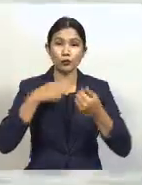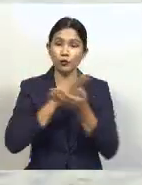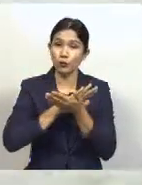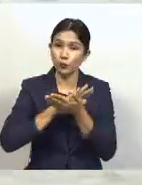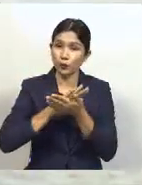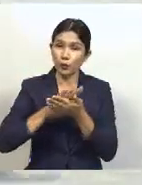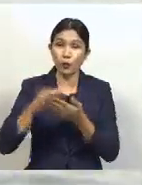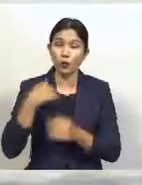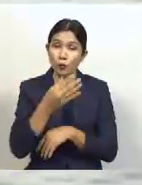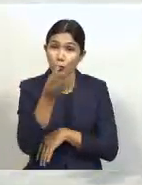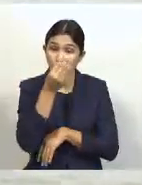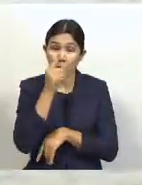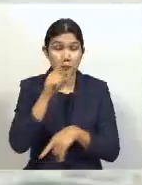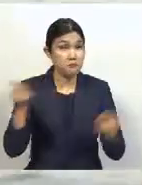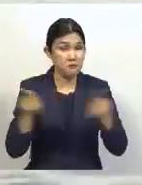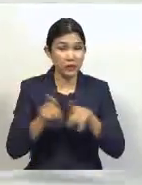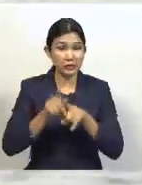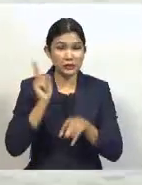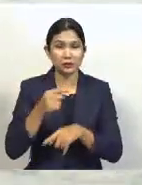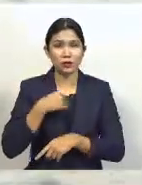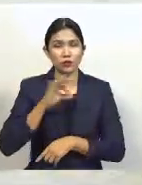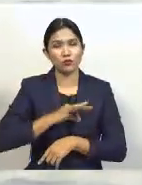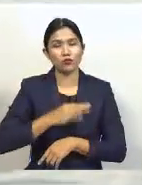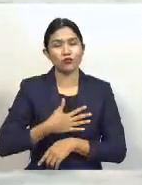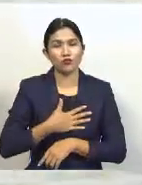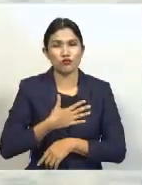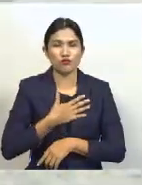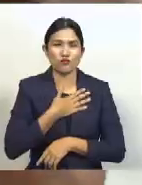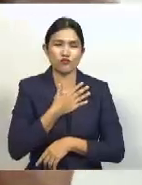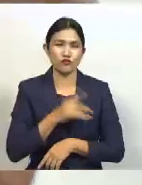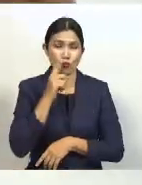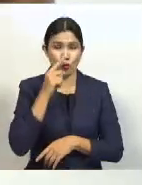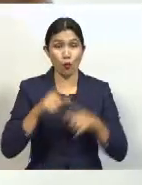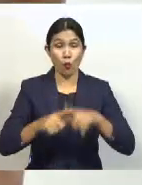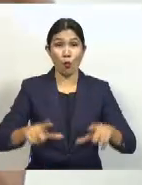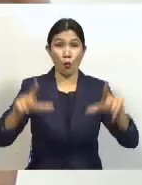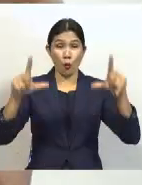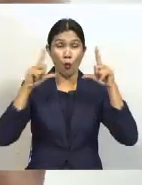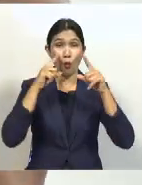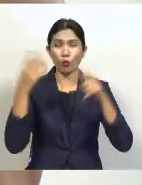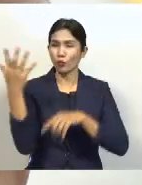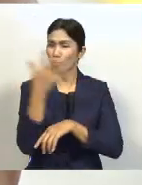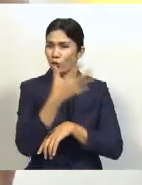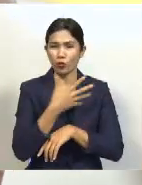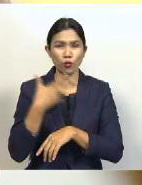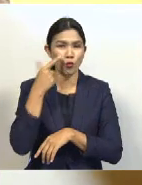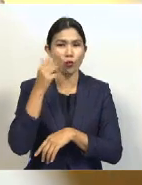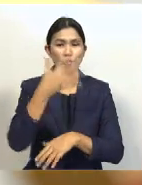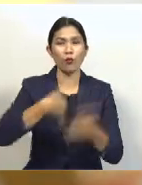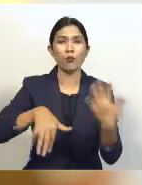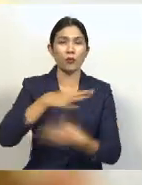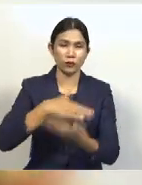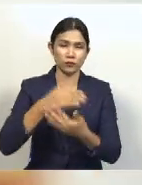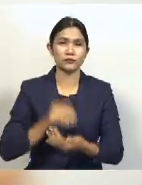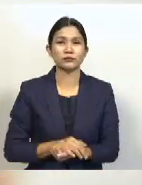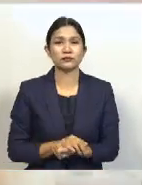ารับชมการฝึกซ้อมเสมือนจริงด้วยความภาคภูมิใจอย่างสูงสุดในความยิ่งใหญ่และความงดงามของขบวนเรือพระราชพิ